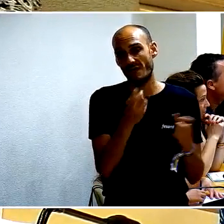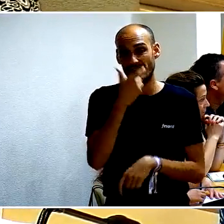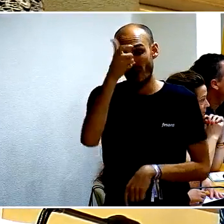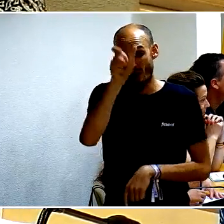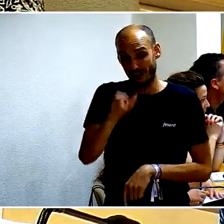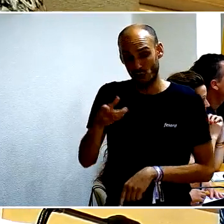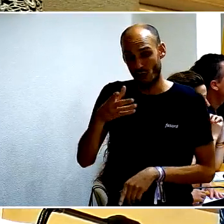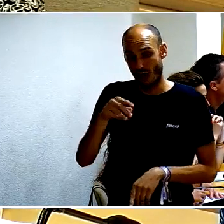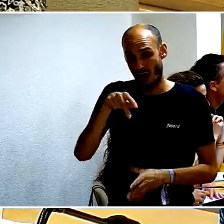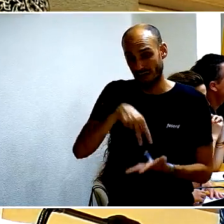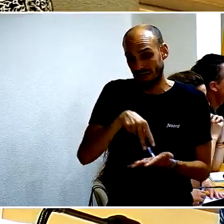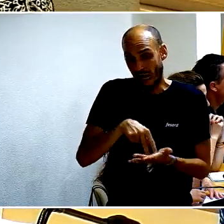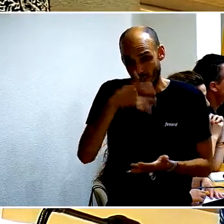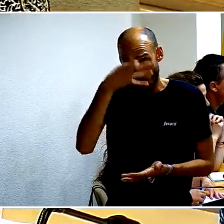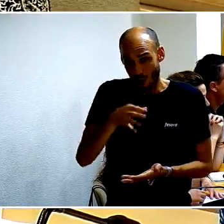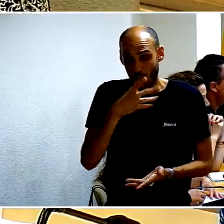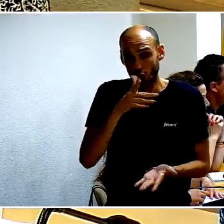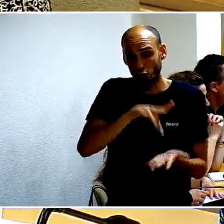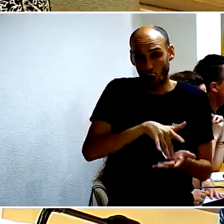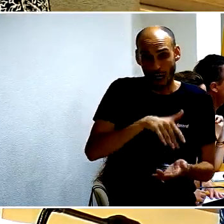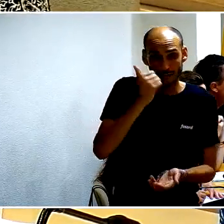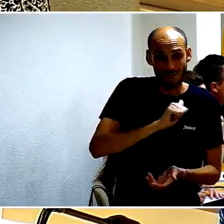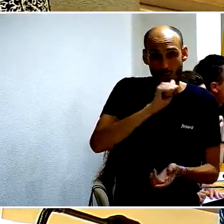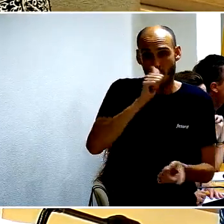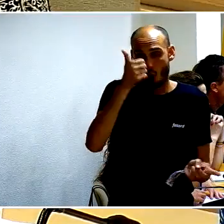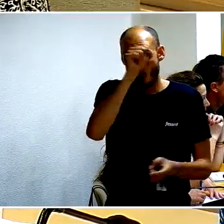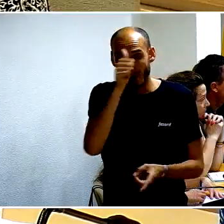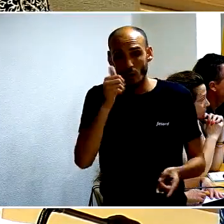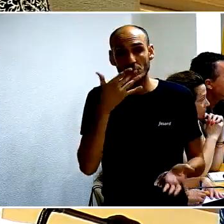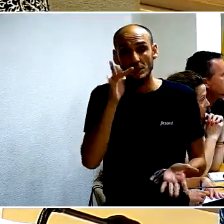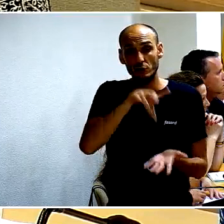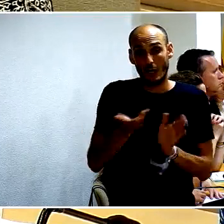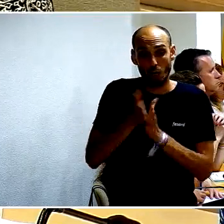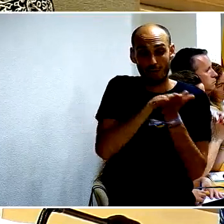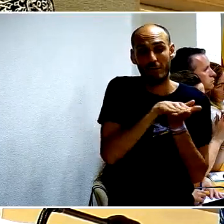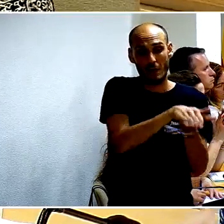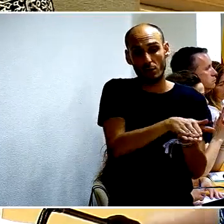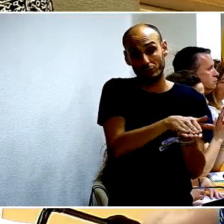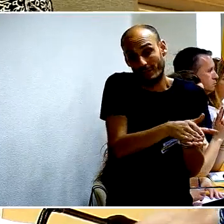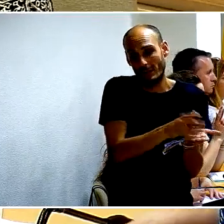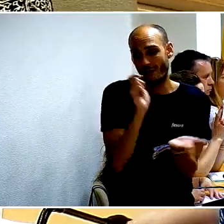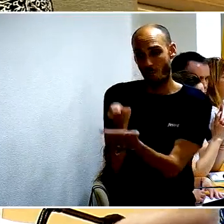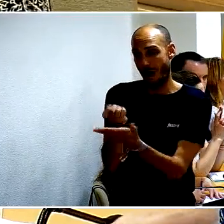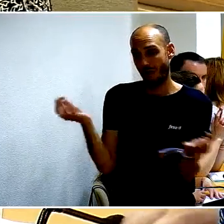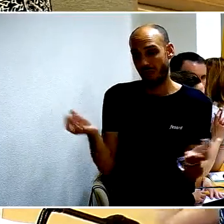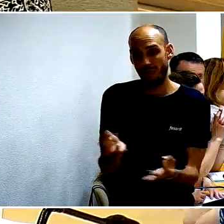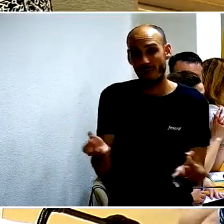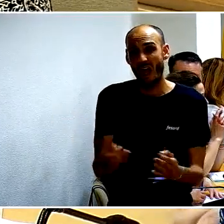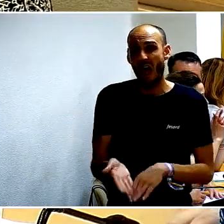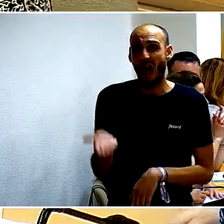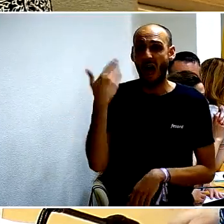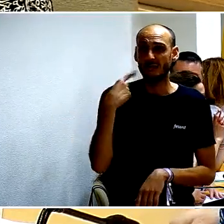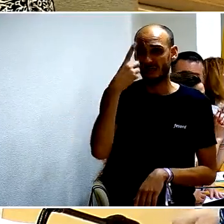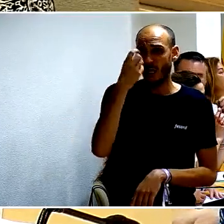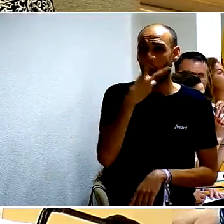ha de vindre un diumenge o un dissabte quan hi ha un soterrar i aleshores entenem que això s'ha de pagar i el que fem és pujar, abans eren 200 euros a